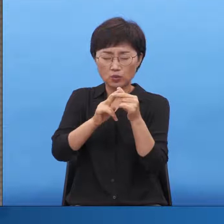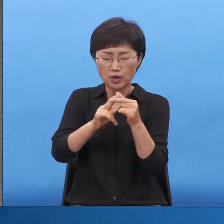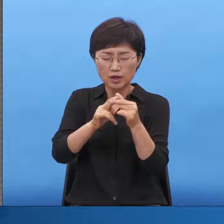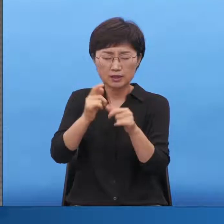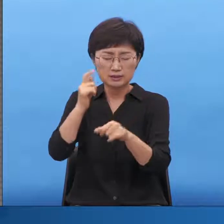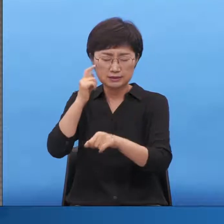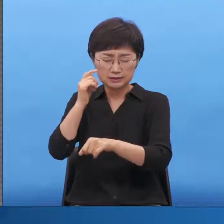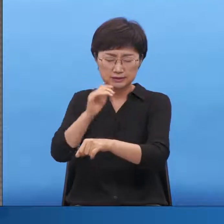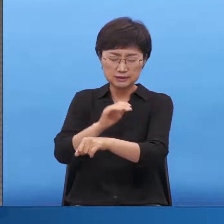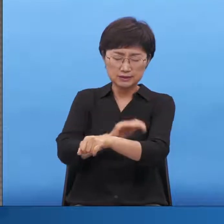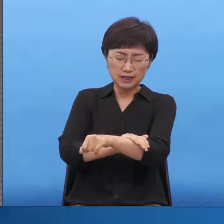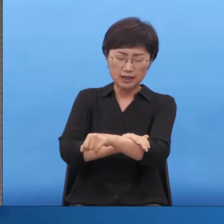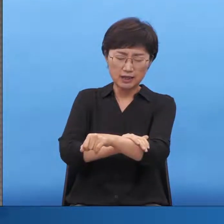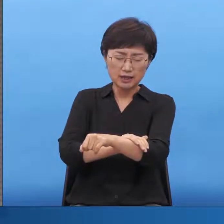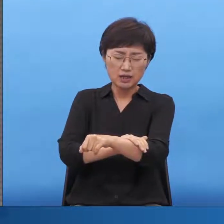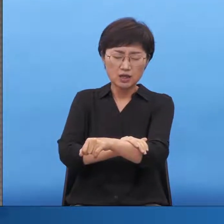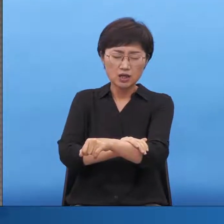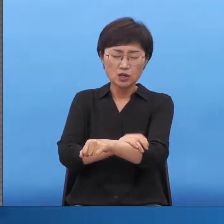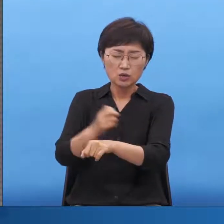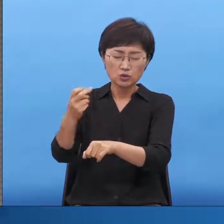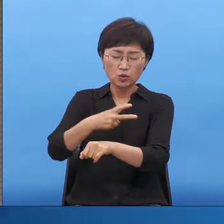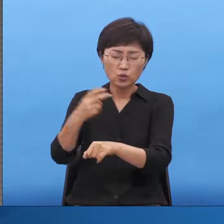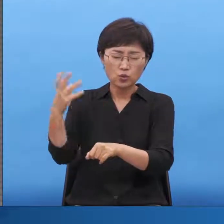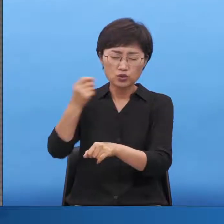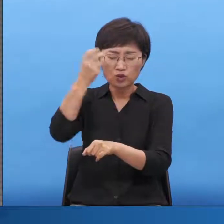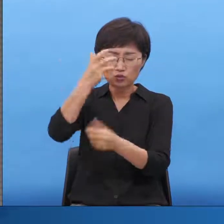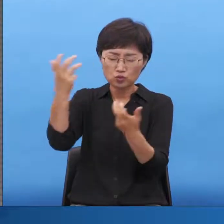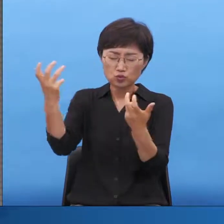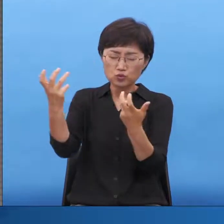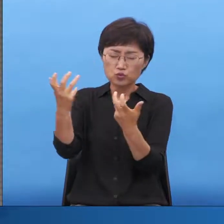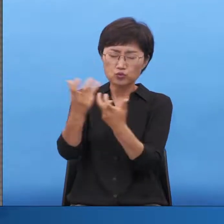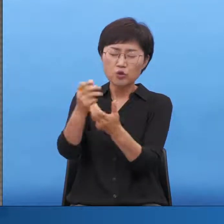영을 허락하여 주시기 원합니다.